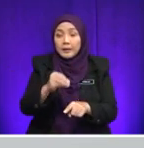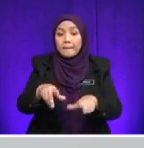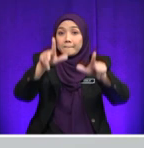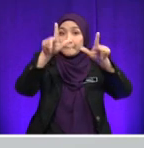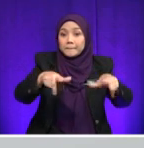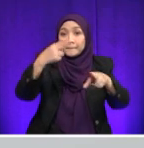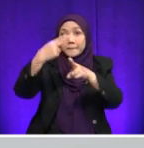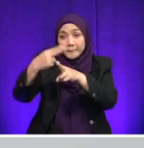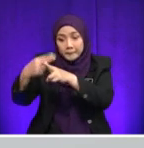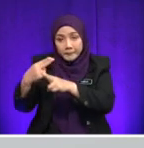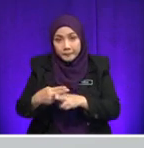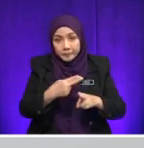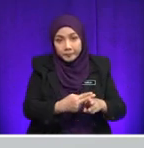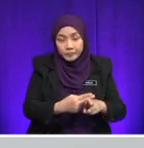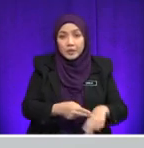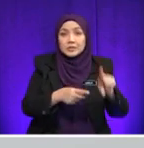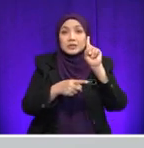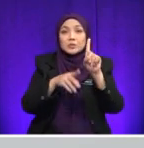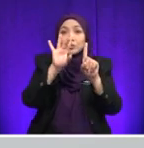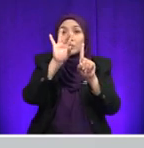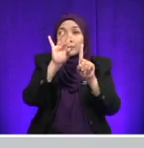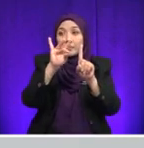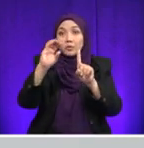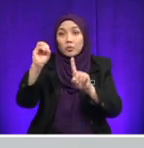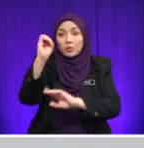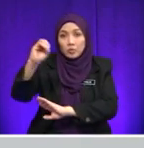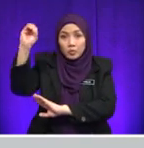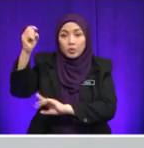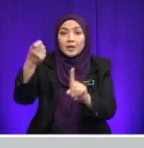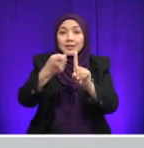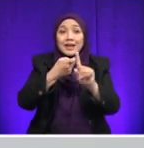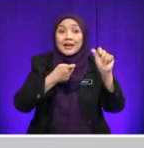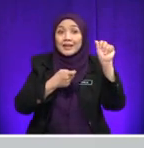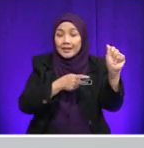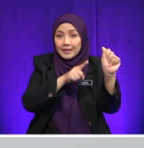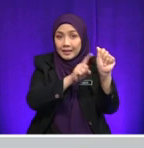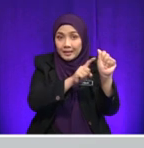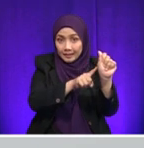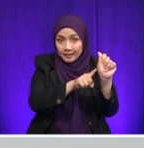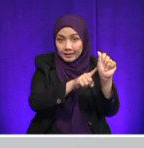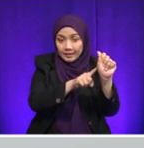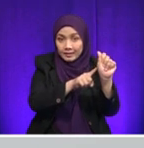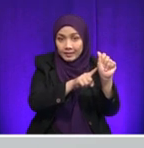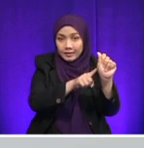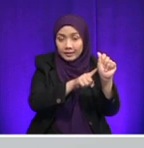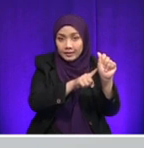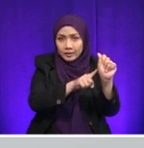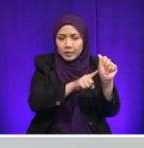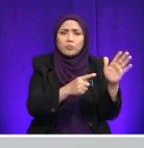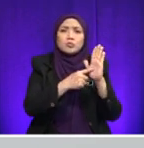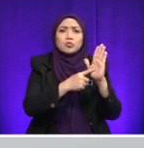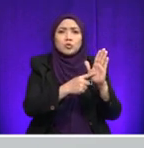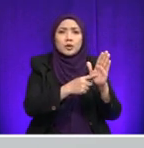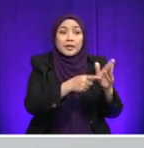e 180° dari titik e oke itu menunjukkan apa nih kedudukan